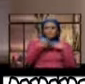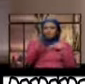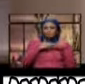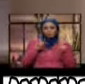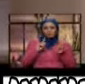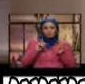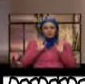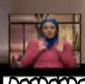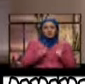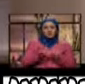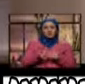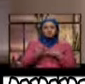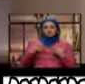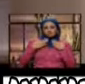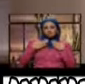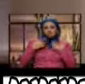تعف نساؤكم في المحرم،